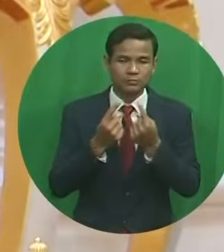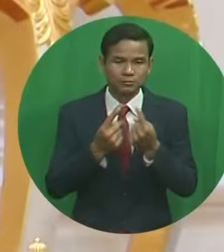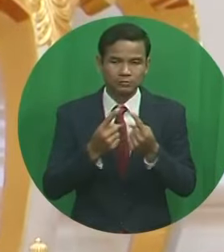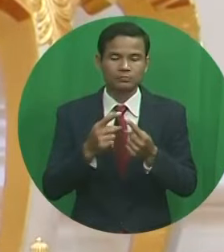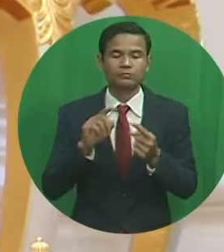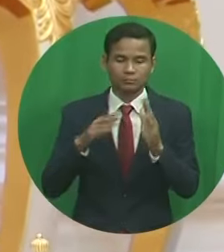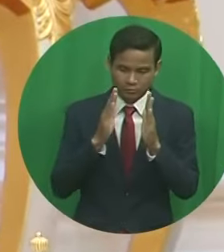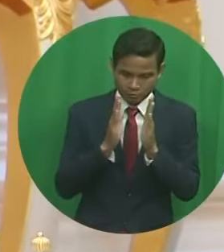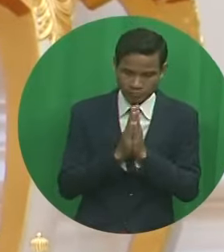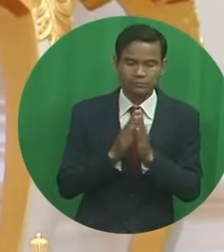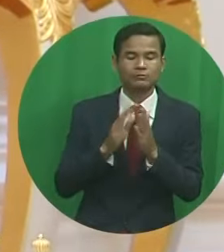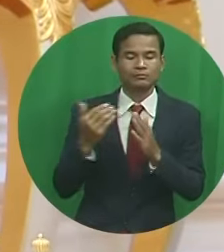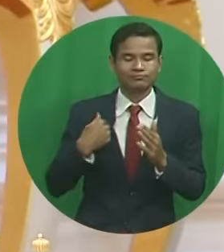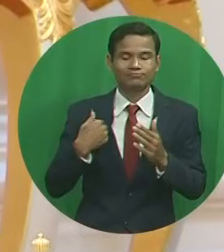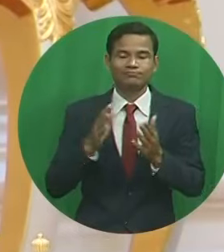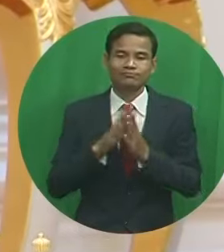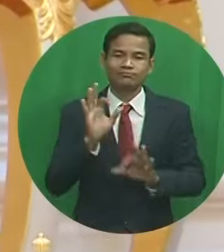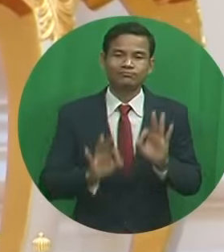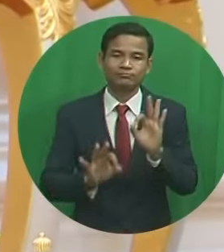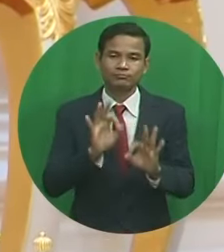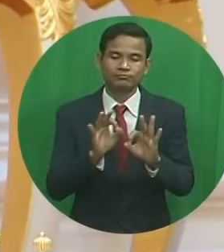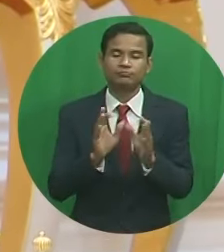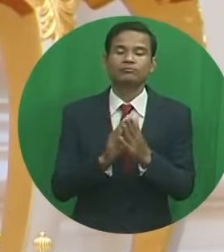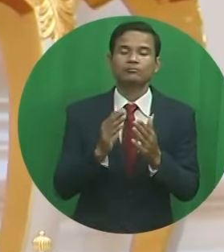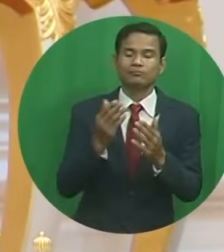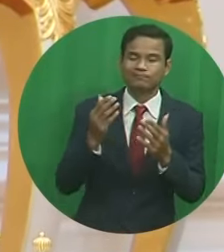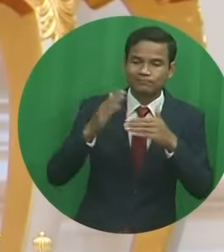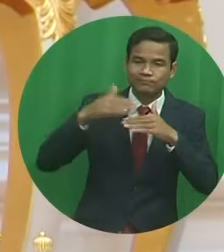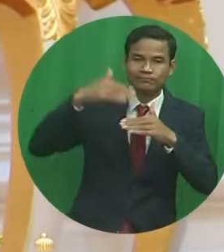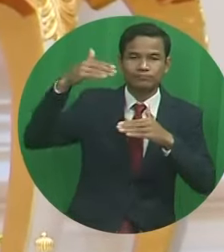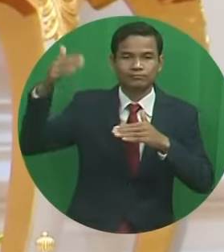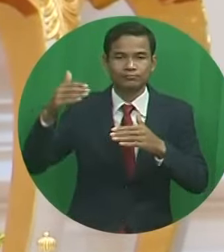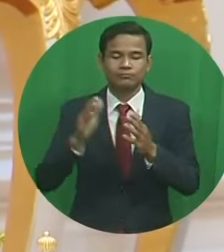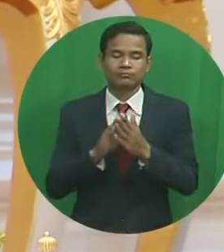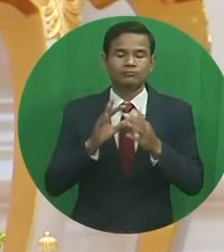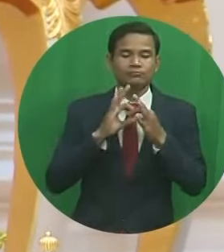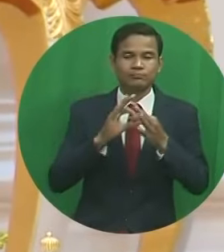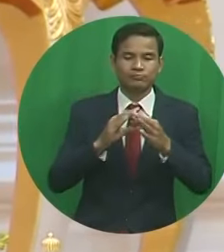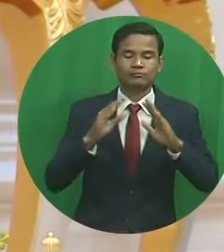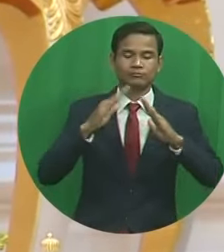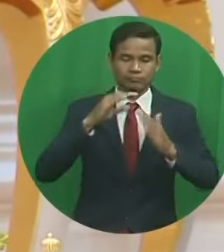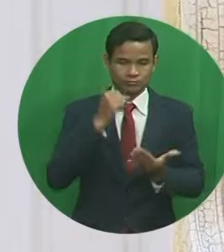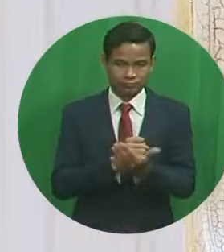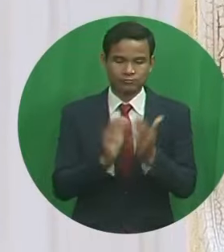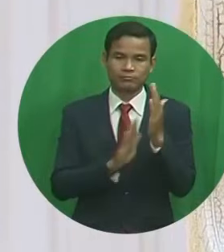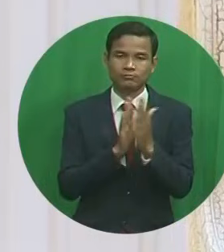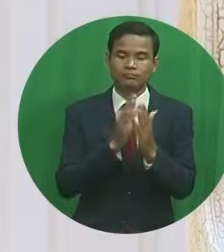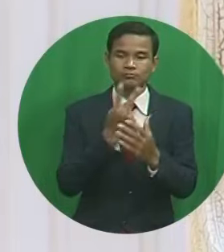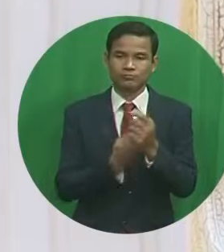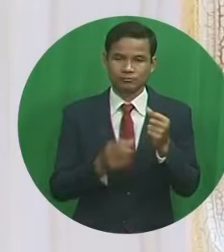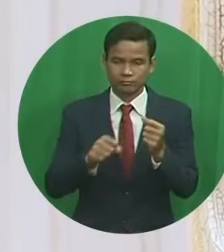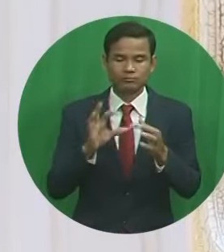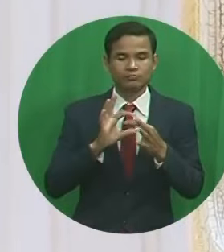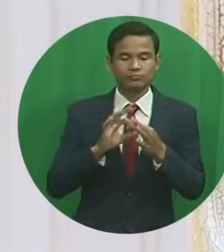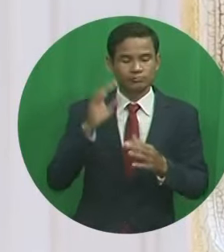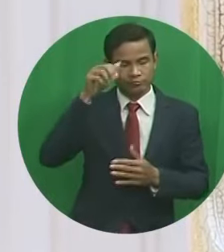ការងារនិងបានសម្ដែងនូវការវិតម្លៃខ្ពស់ចំពោះភាពរីចម្រើននៃទំនាក់ទំនងការទូតរវាងប្រទេសទាំងពីរជាពិសេស